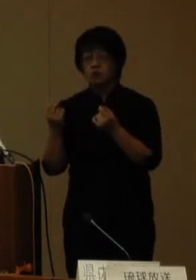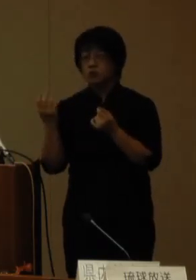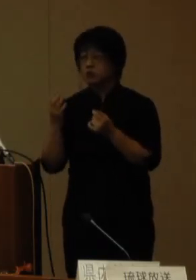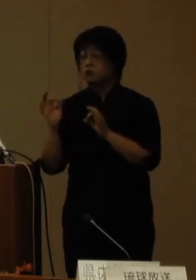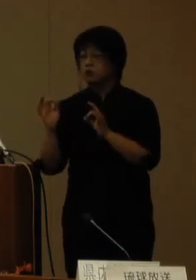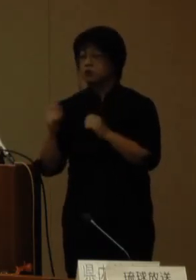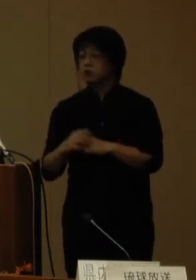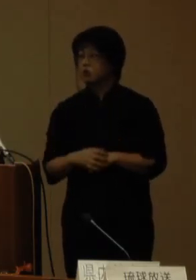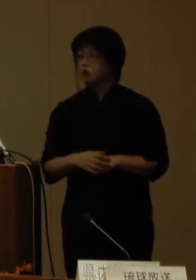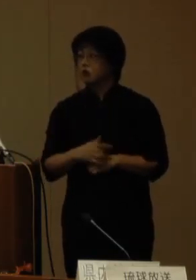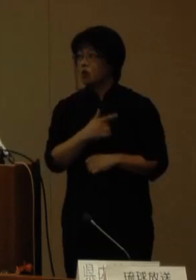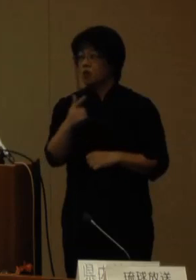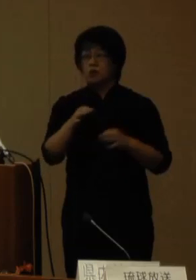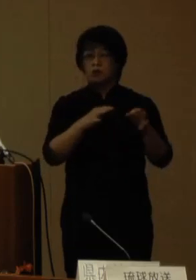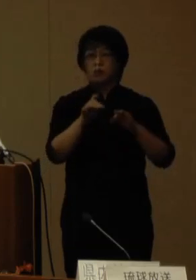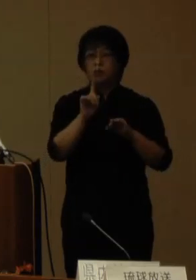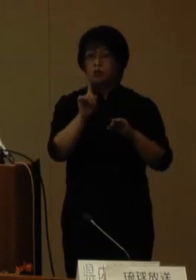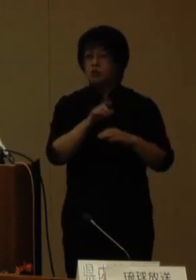飲食店大きい店舗は